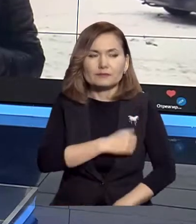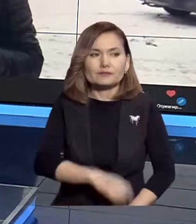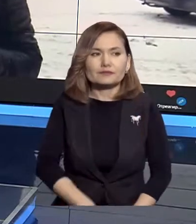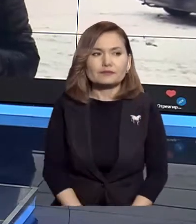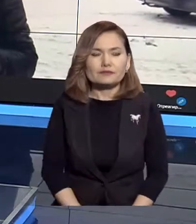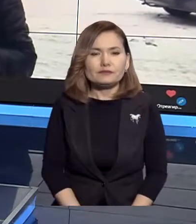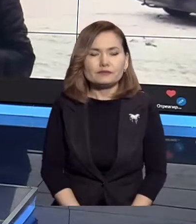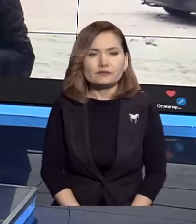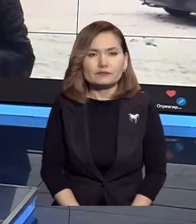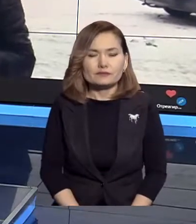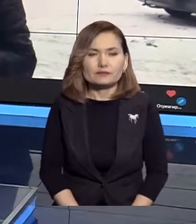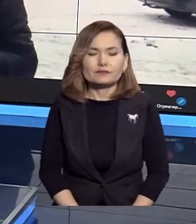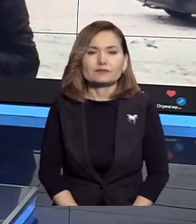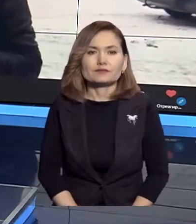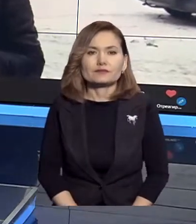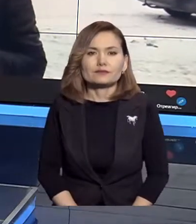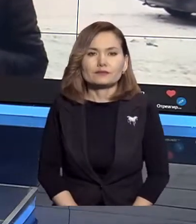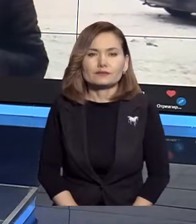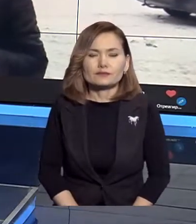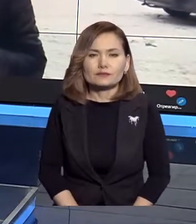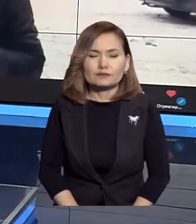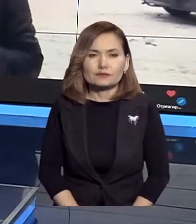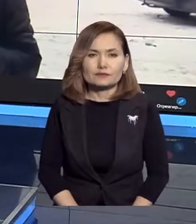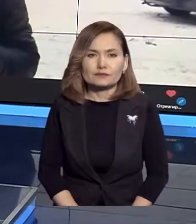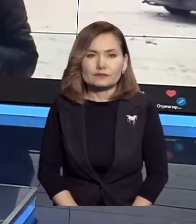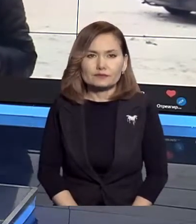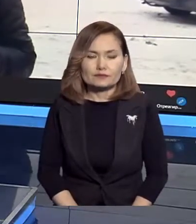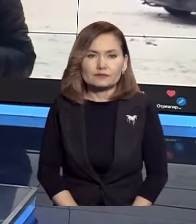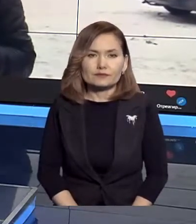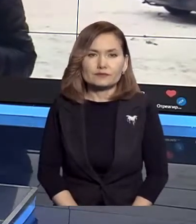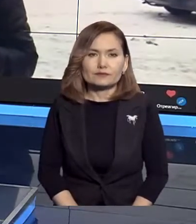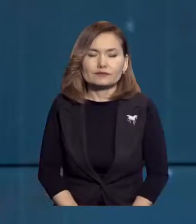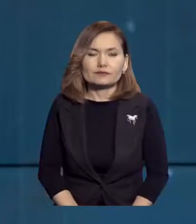Жақсыбек. Естеріңізге сала кетейік, бізбен байланыста болған әріптесім Жақсыбек Кемал.